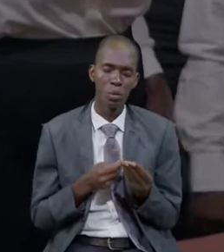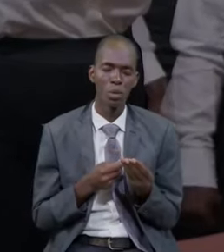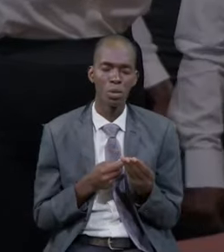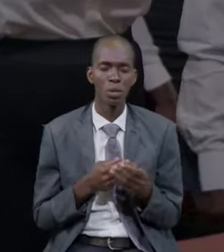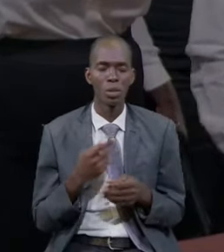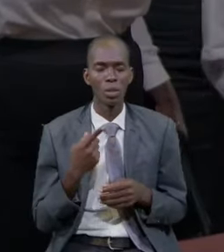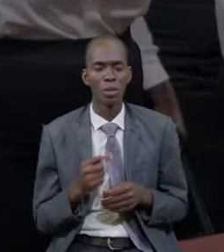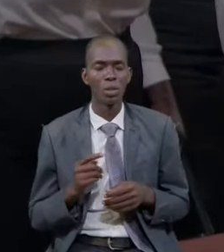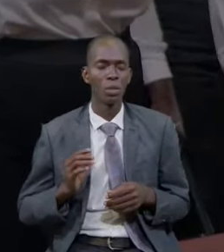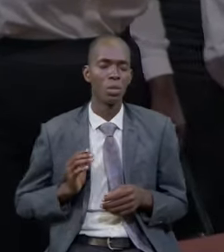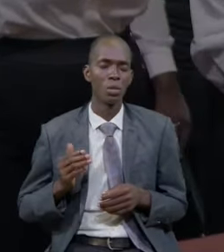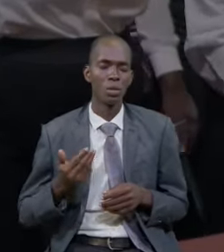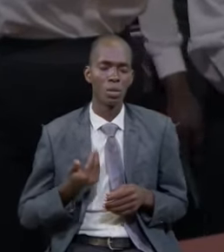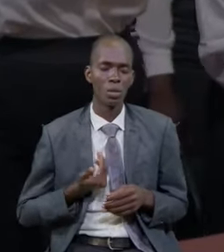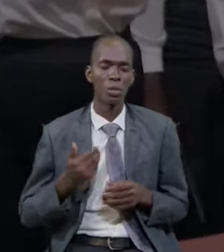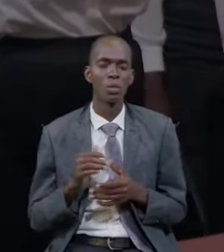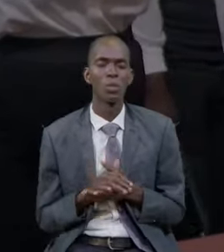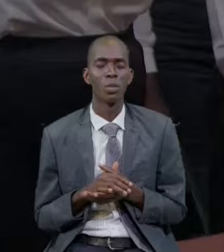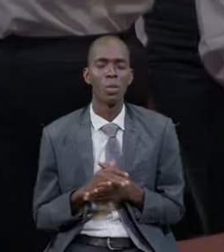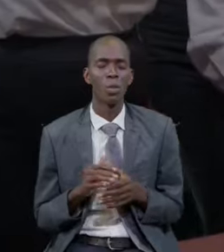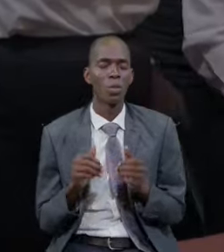Nourrit les âmes.